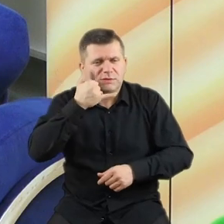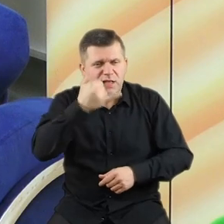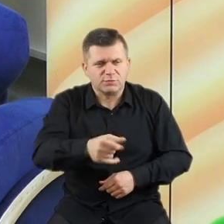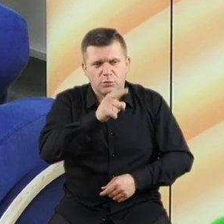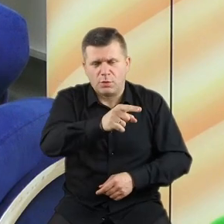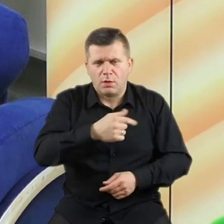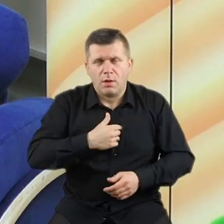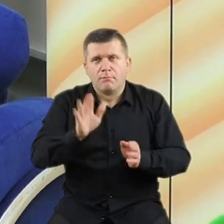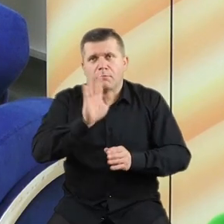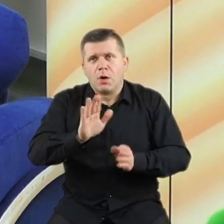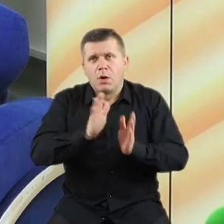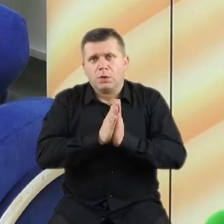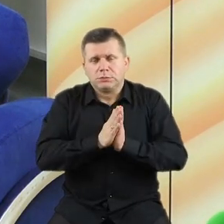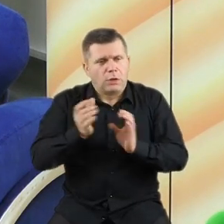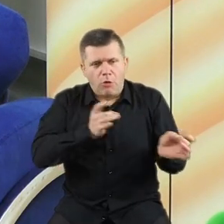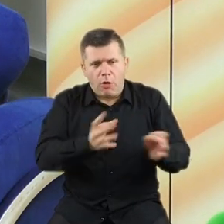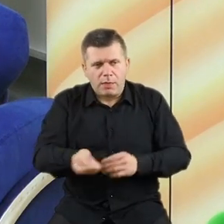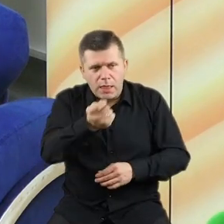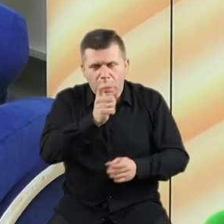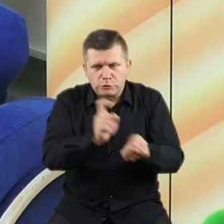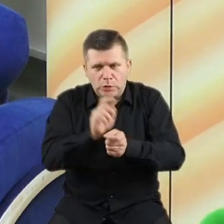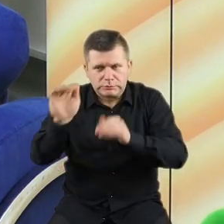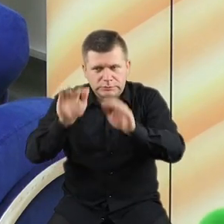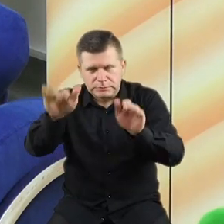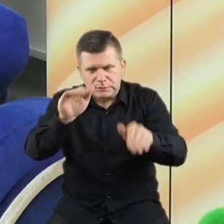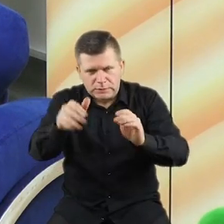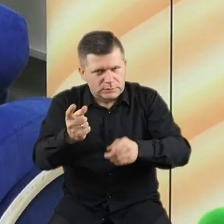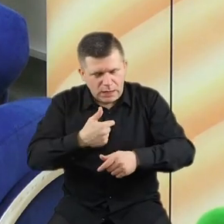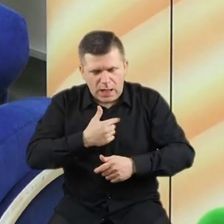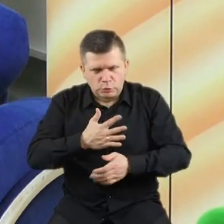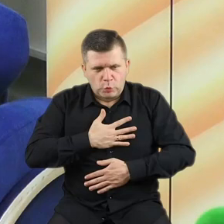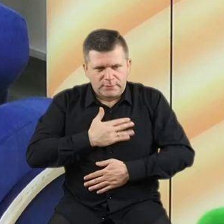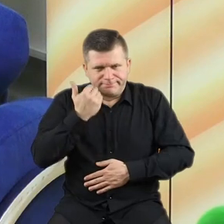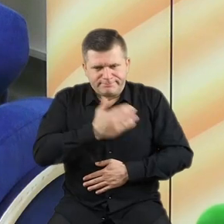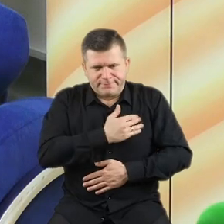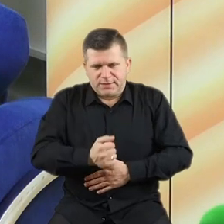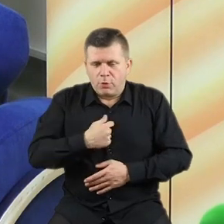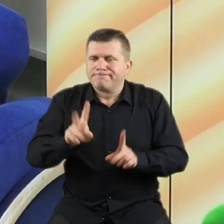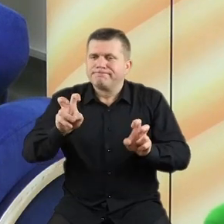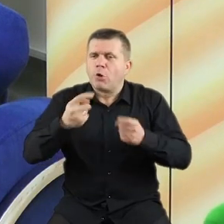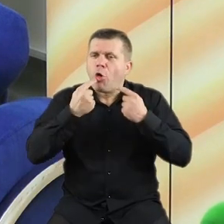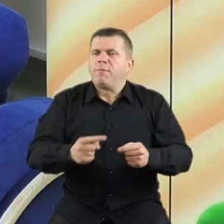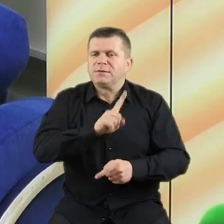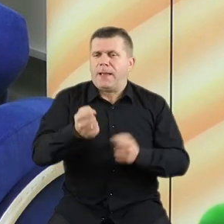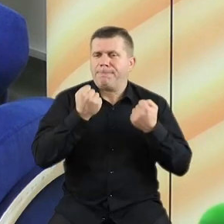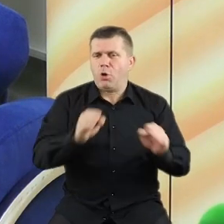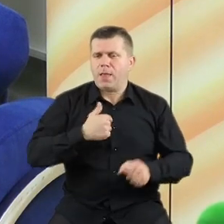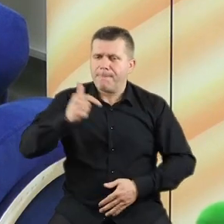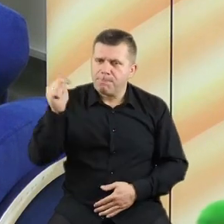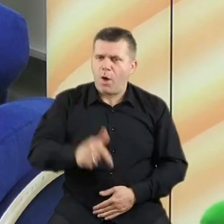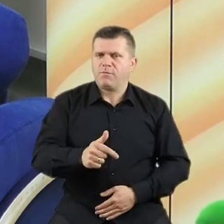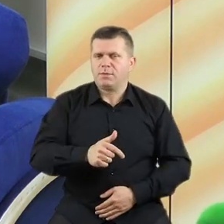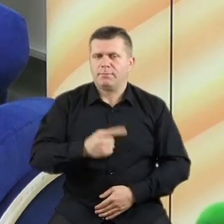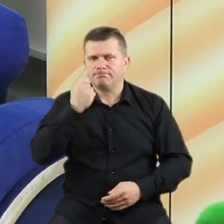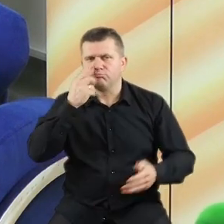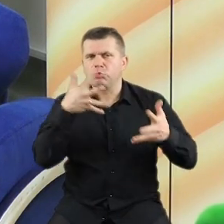zadzwoniła. Mówię, Boże, to ja natychmiast jadę, przekonywać sąsiadów, było mi potwornie głupio. To jest właśnie ta odpowiedzialność za bohatera, że powinnam